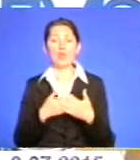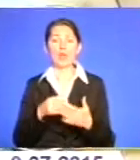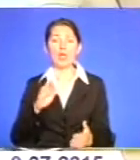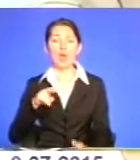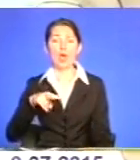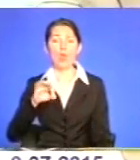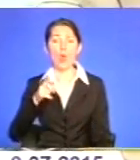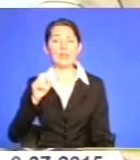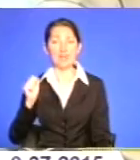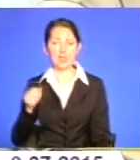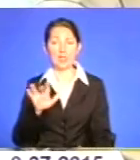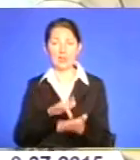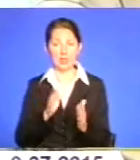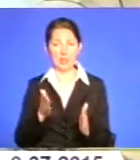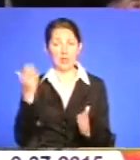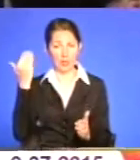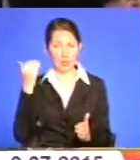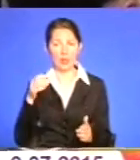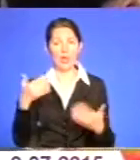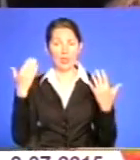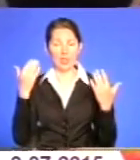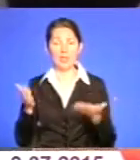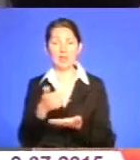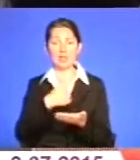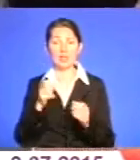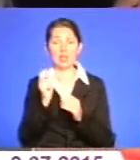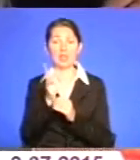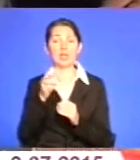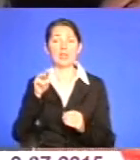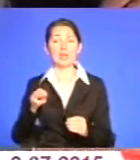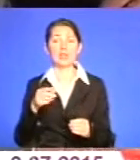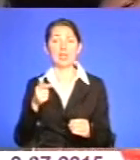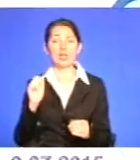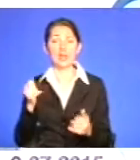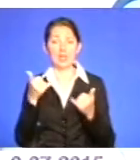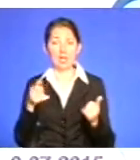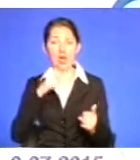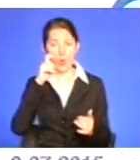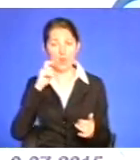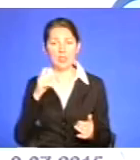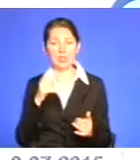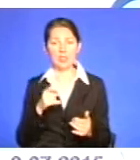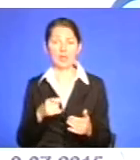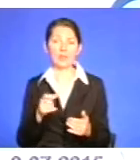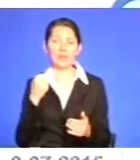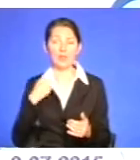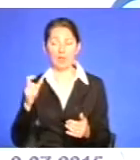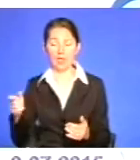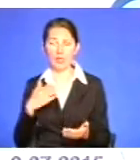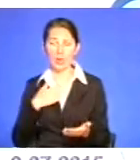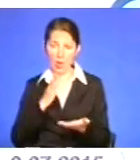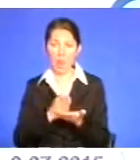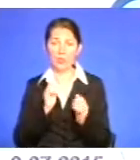центру. Лише за минулі вихідні вони зібрали 13 тисяч гривень для українських вояків. Ми мали можливість щось зготувати,